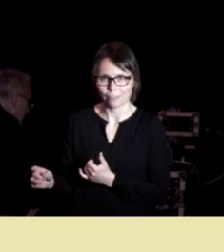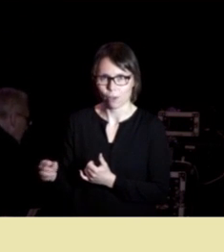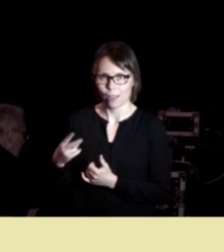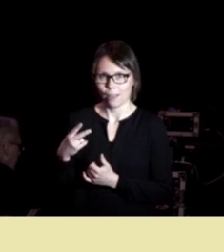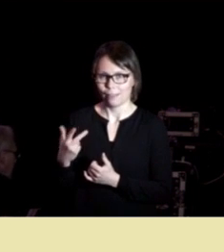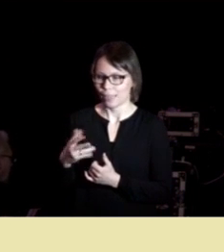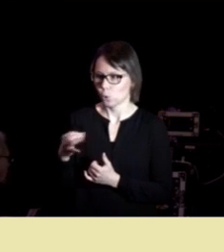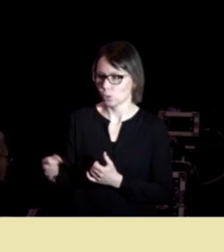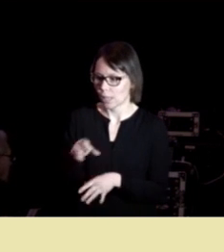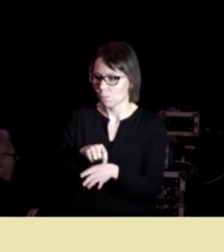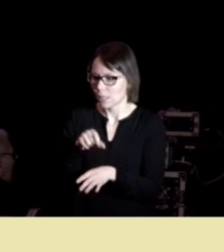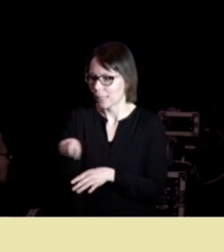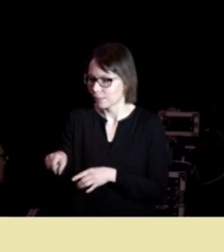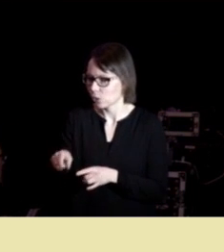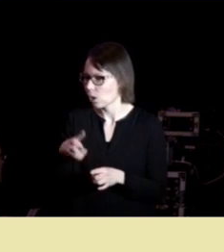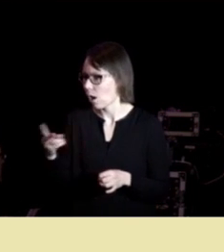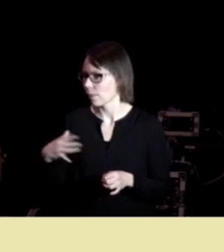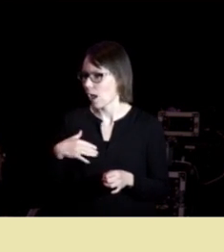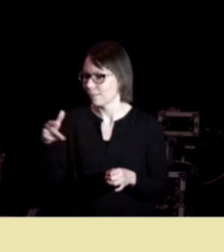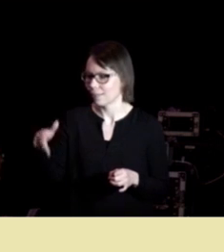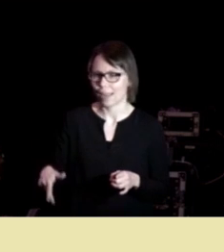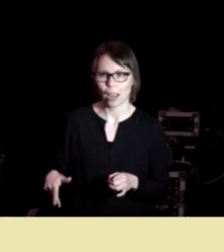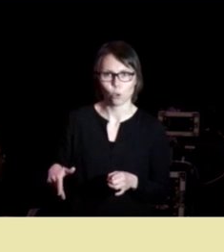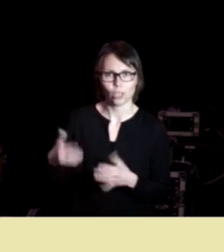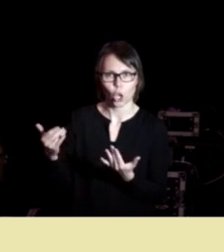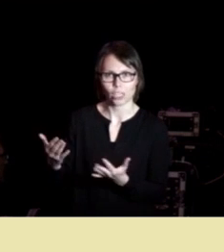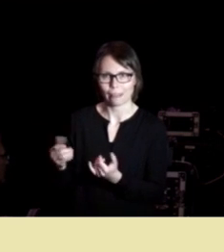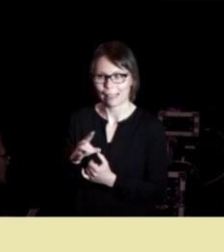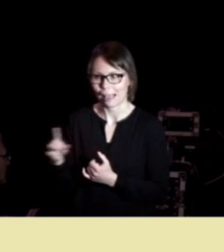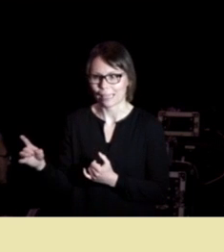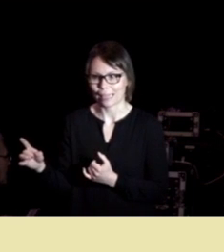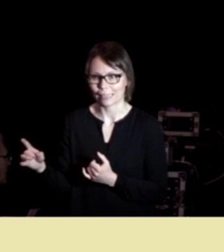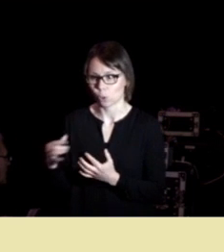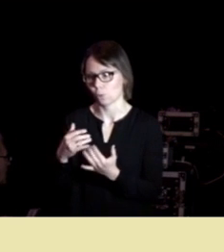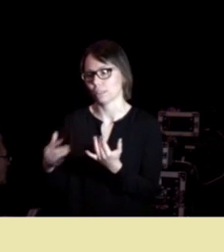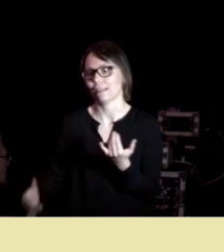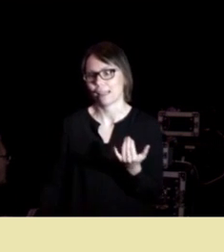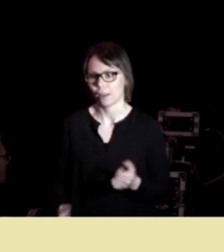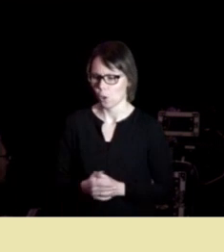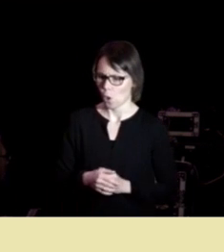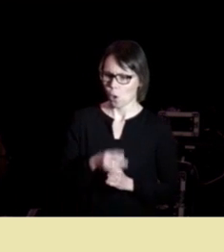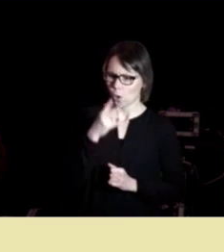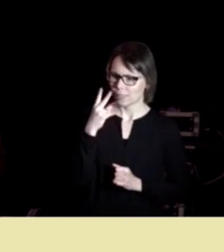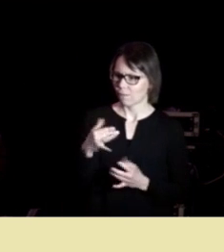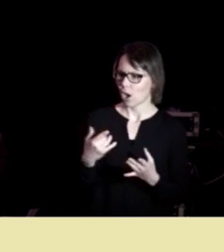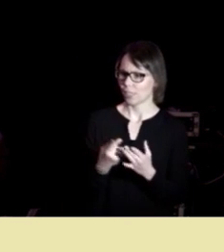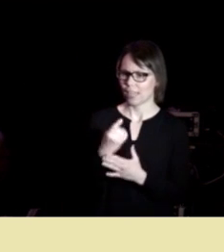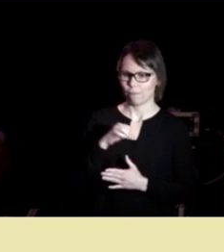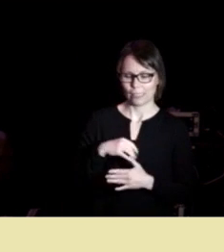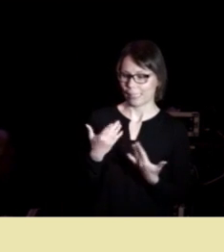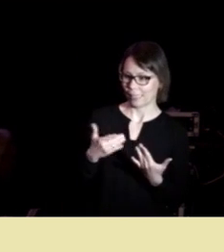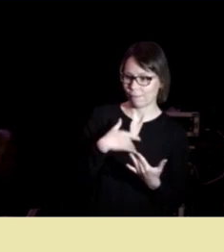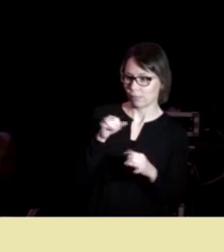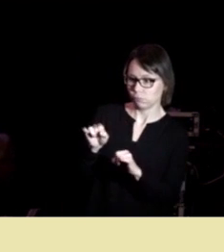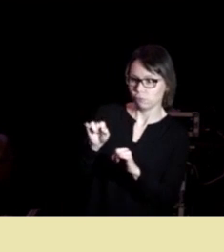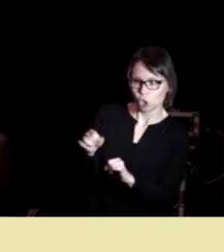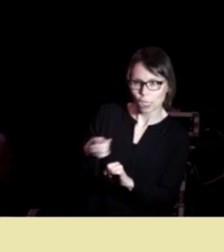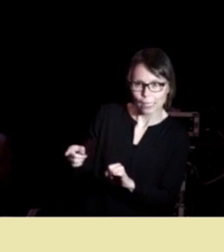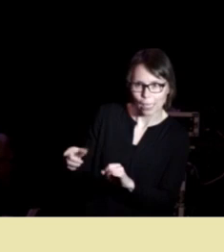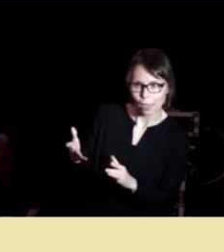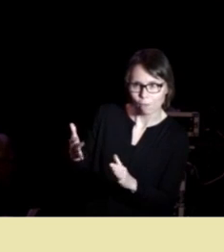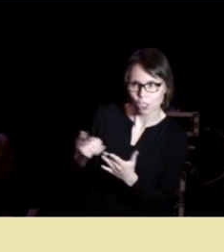for 3000 pasienter. Her er en som har 300 dagers ventetid for, og så videre. Så ser vi hva som skjer hvis vi nå ikke går inn og forstyrrer